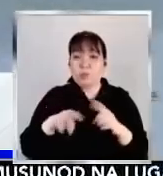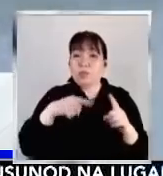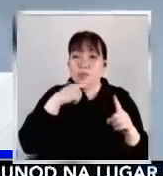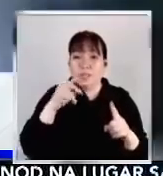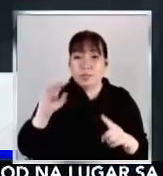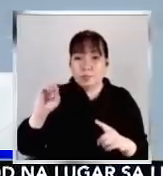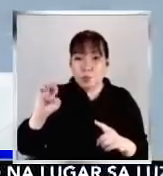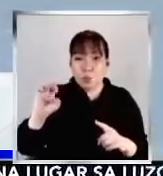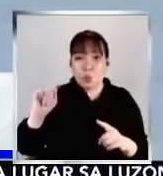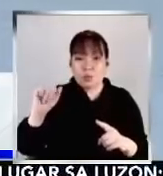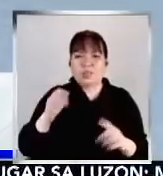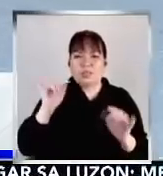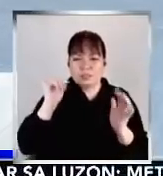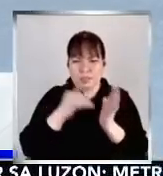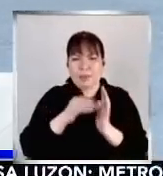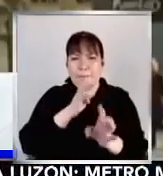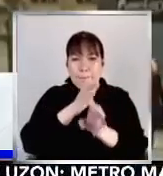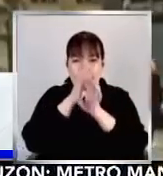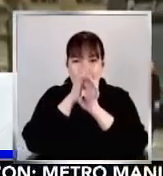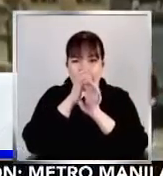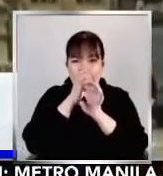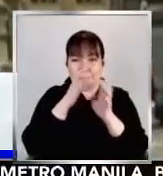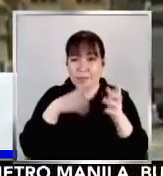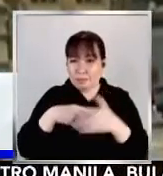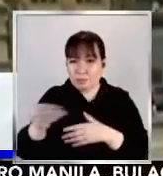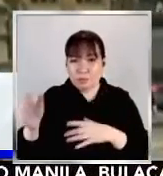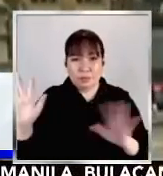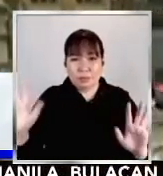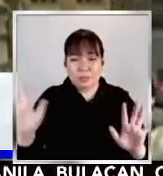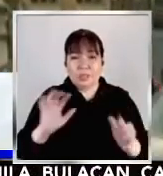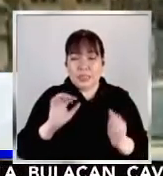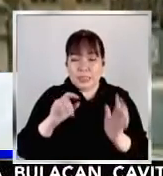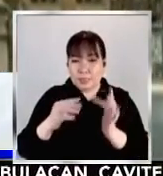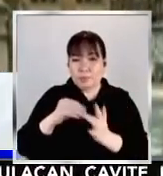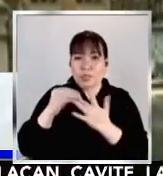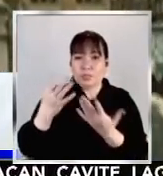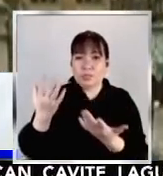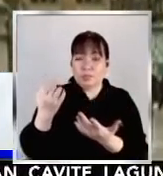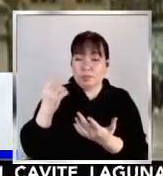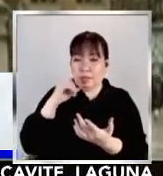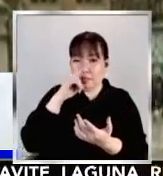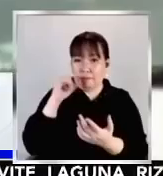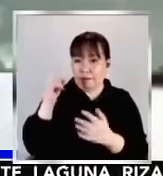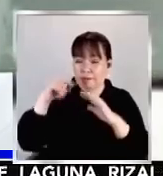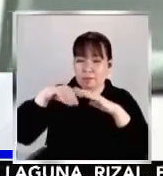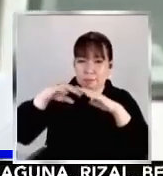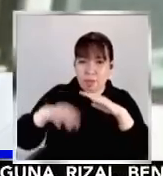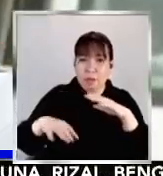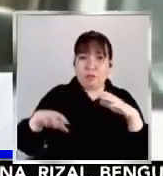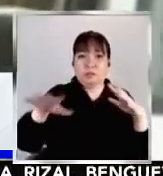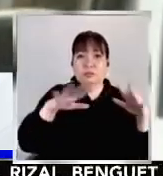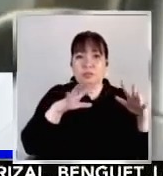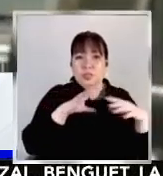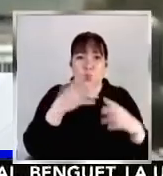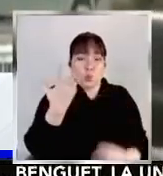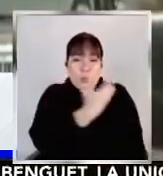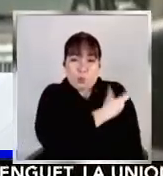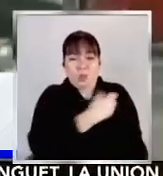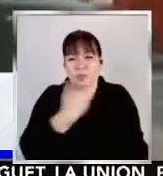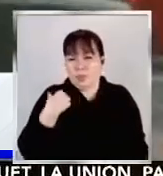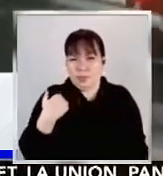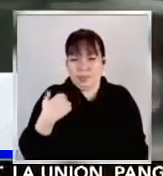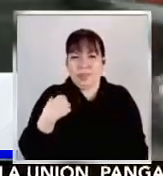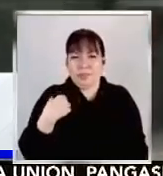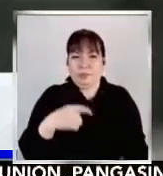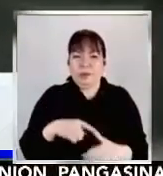anyos pababa at sa mga hindi pa bakunado. Yan ay para hindi tayo magaya sa mga bansang walang patidang pagtaas ng COVID cases.